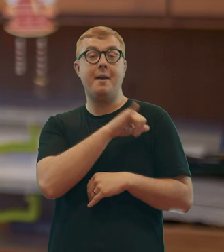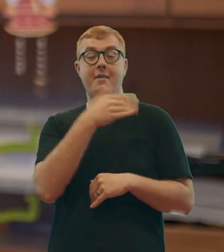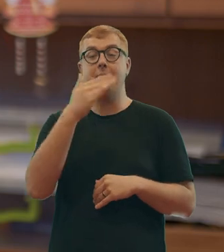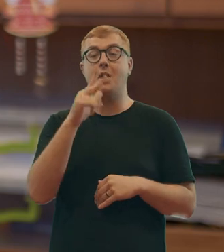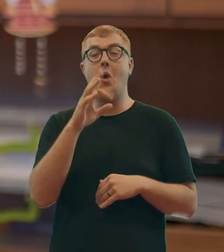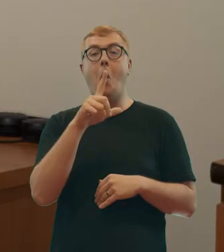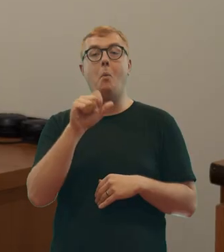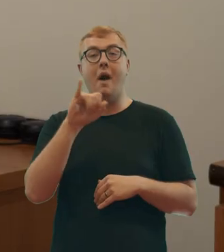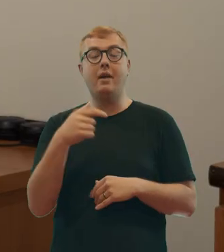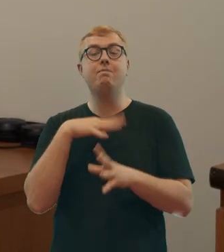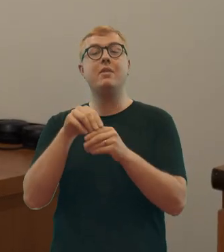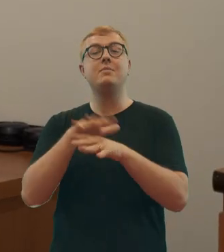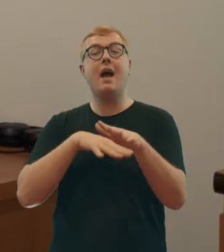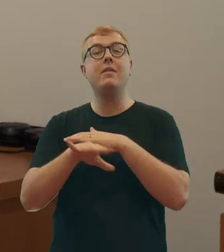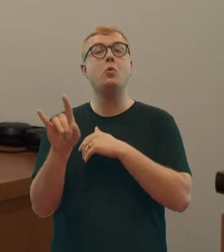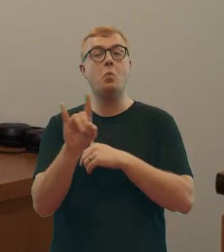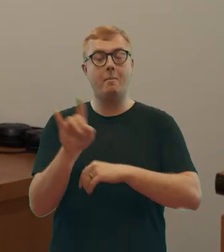Mam na imię Mikołaj, jestem